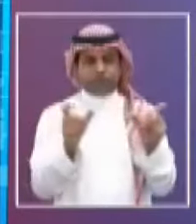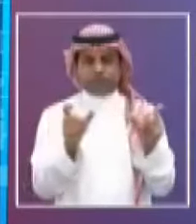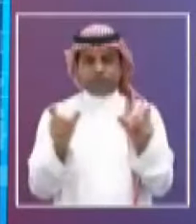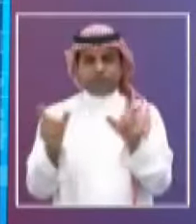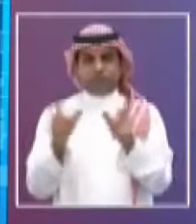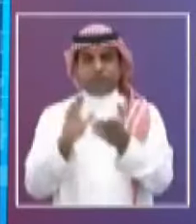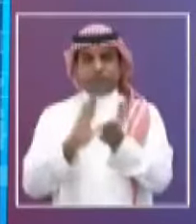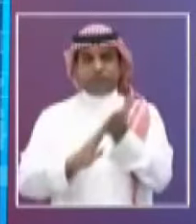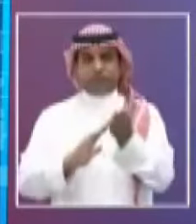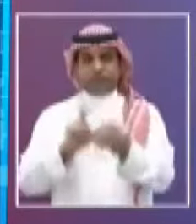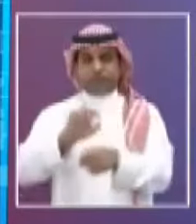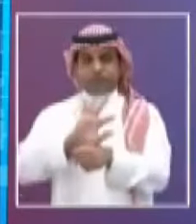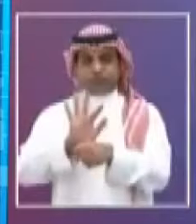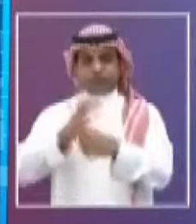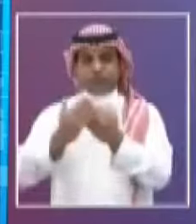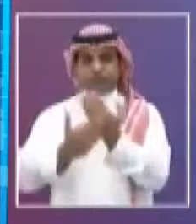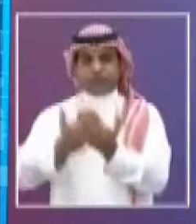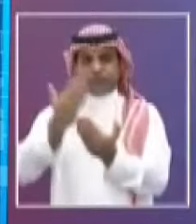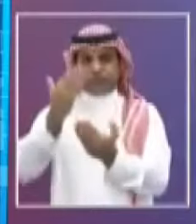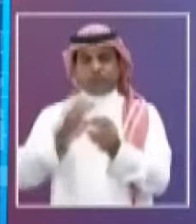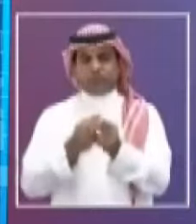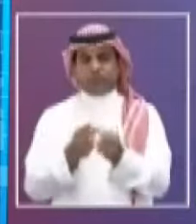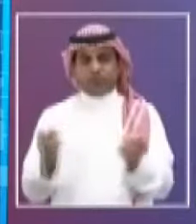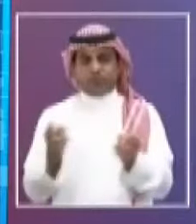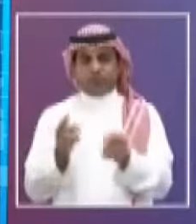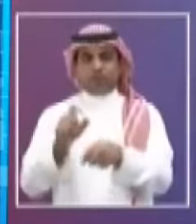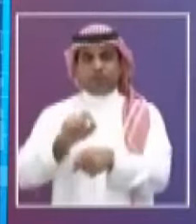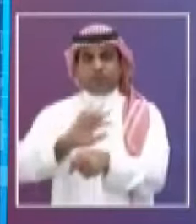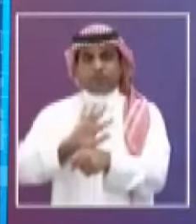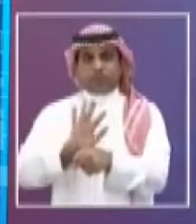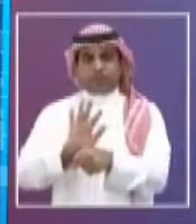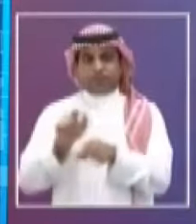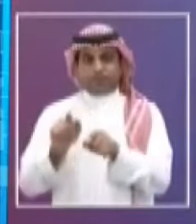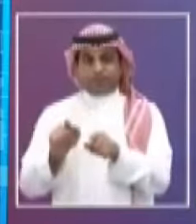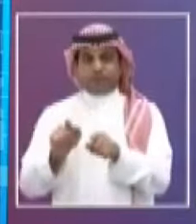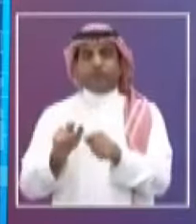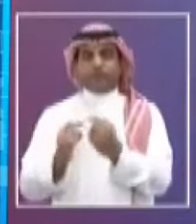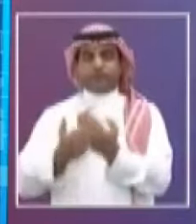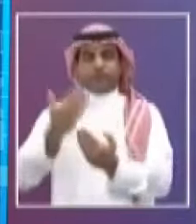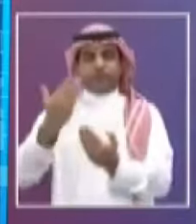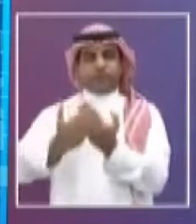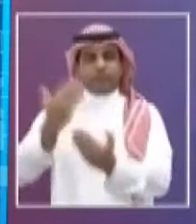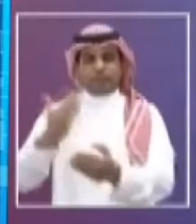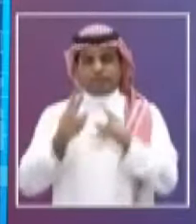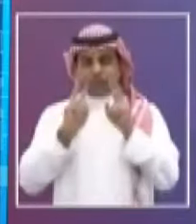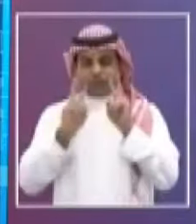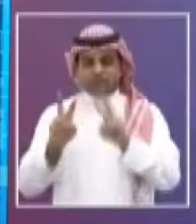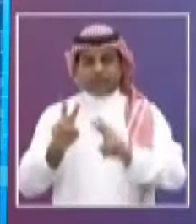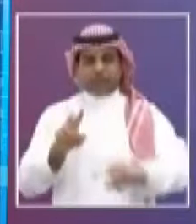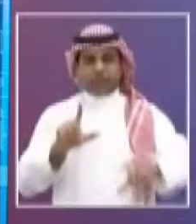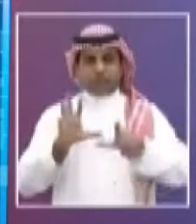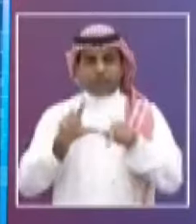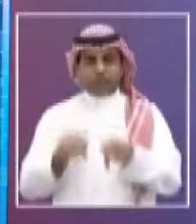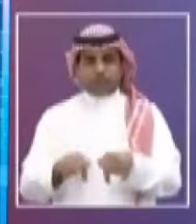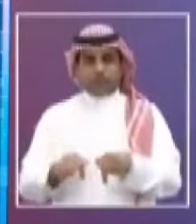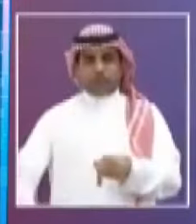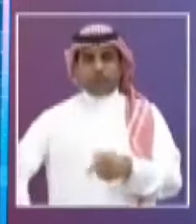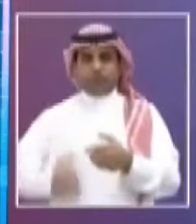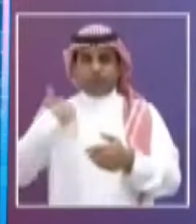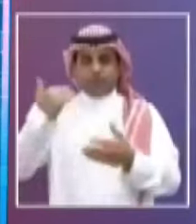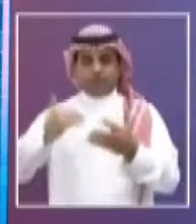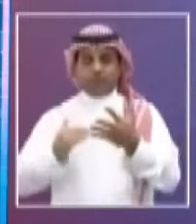للإصابات المؤكدة الجديدة لفيروس كورونا الجديد التي نشاركها معكم بإذن الله هذا الأسبوع